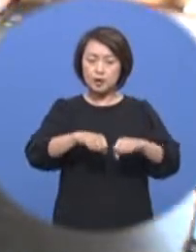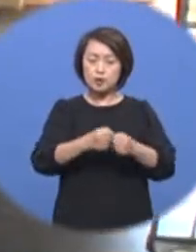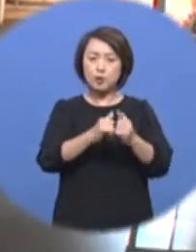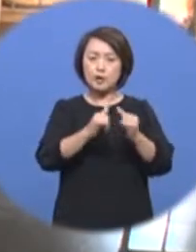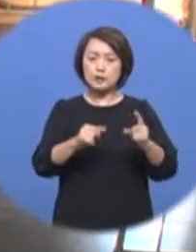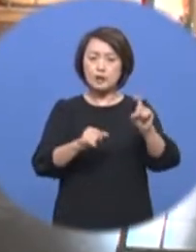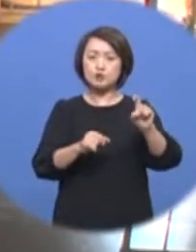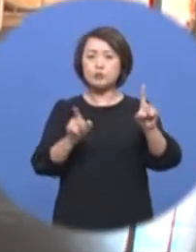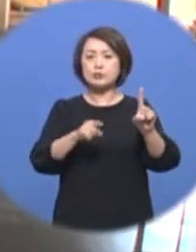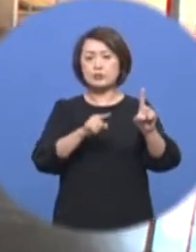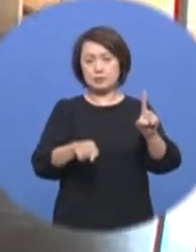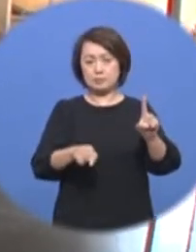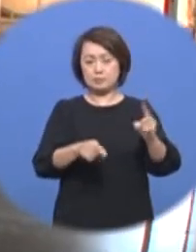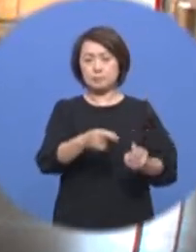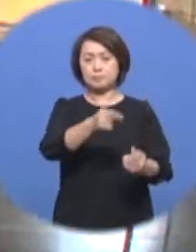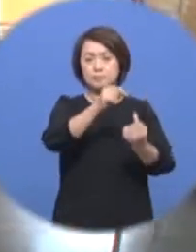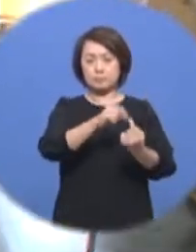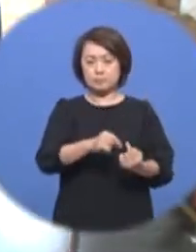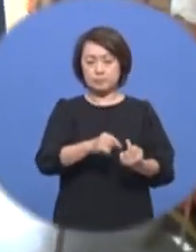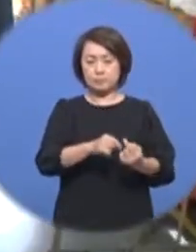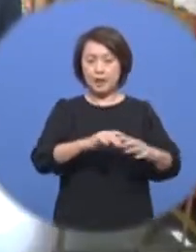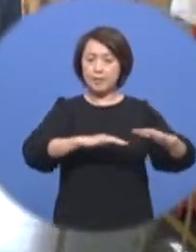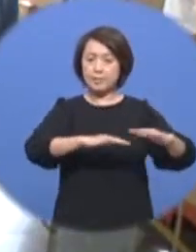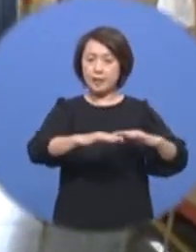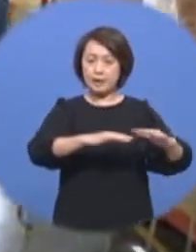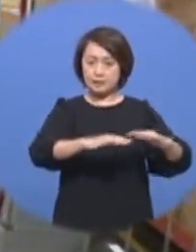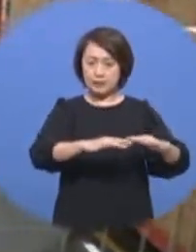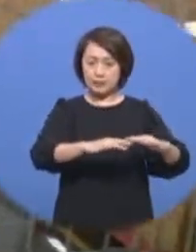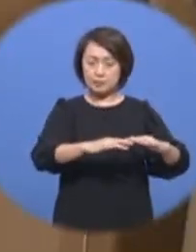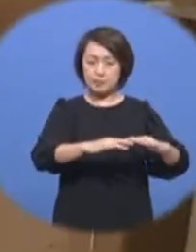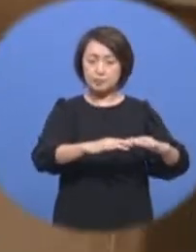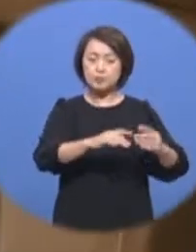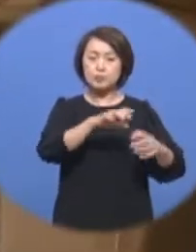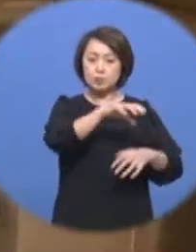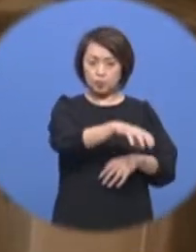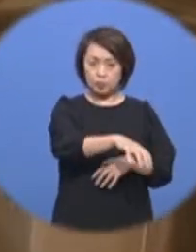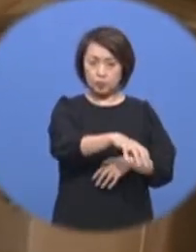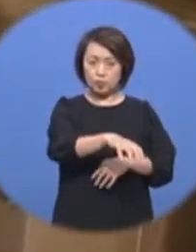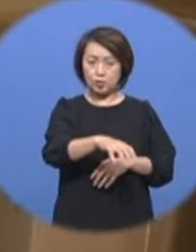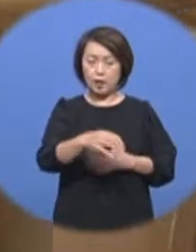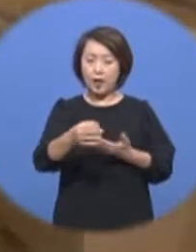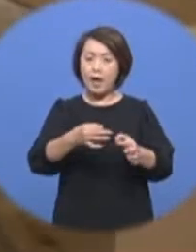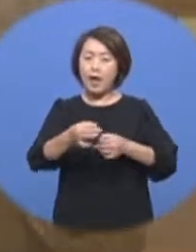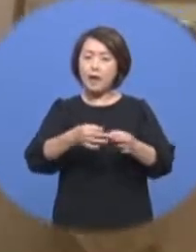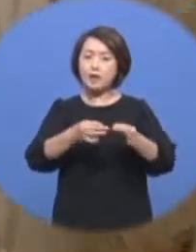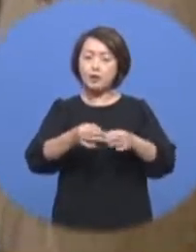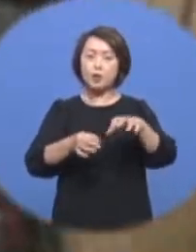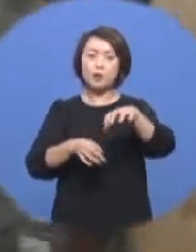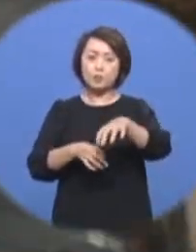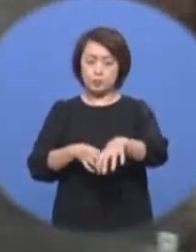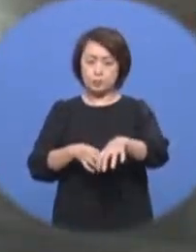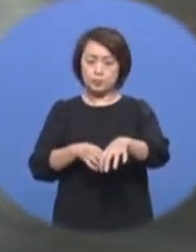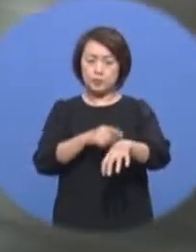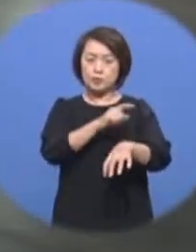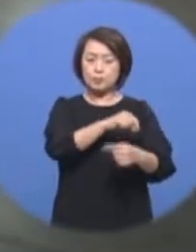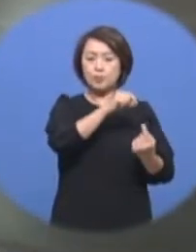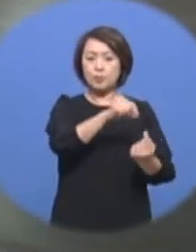雇用していて、商品のデザイン開発を行う部署や営業の現場にも配置しています